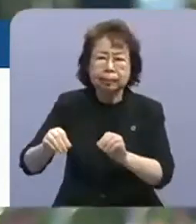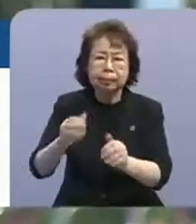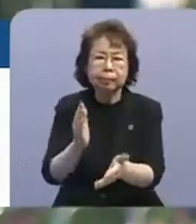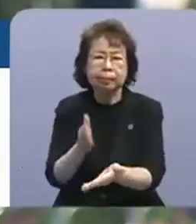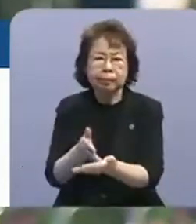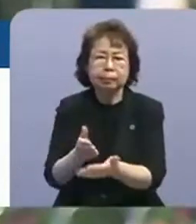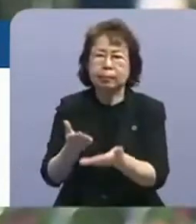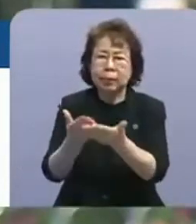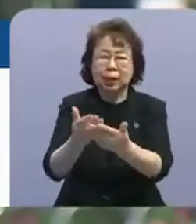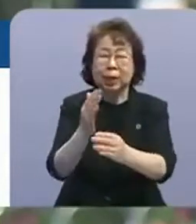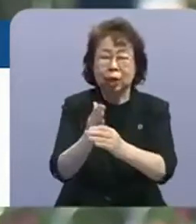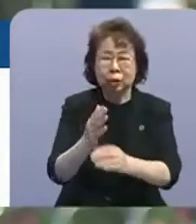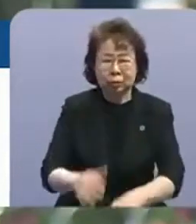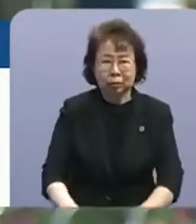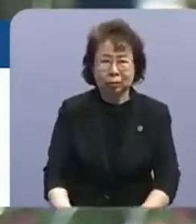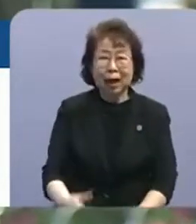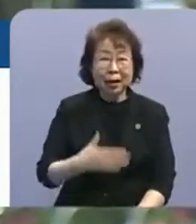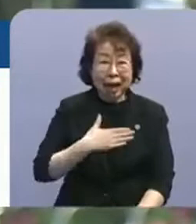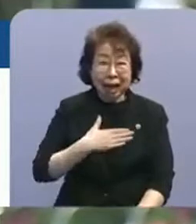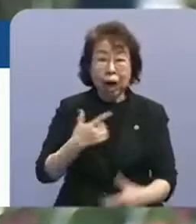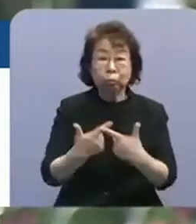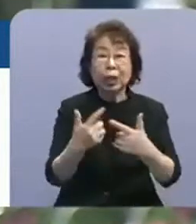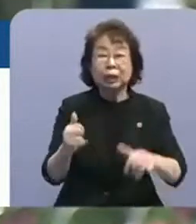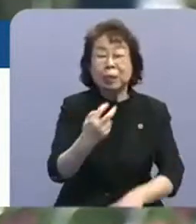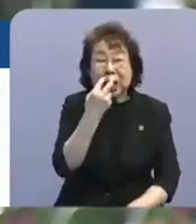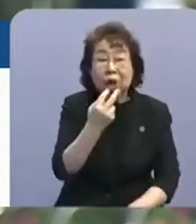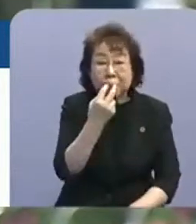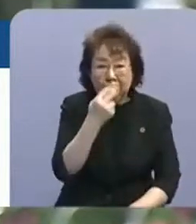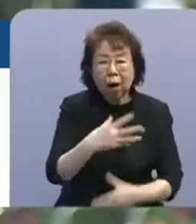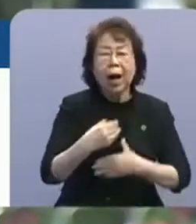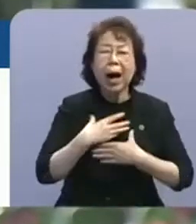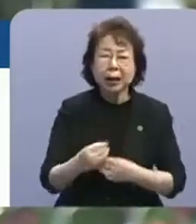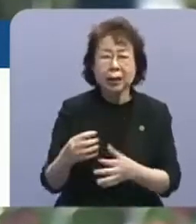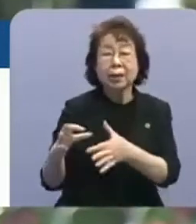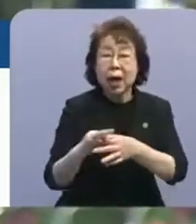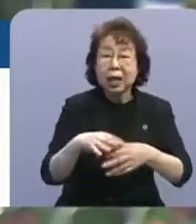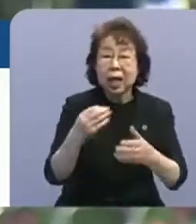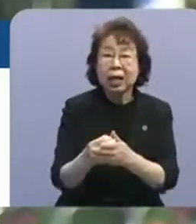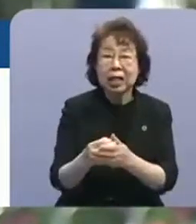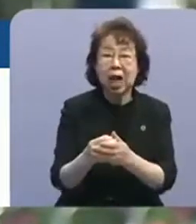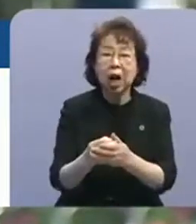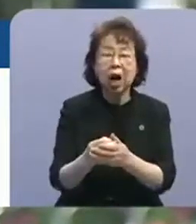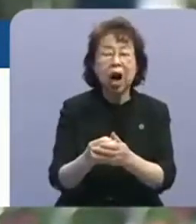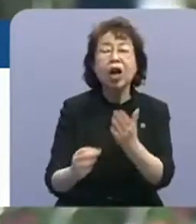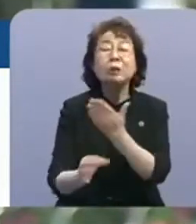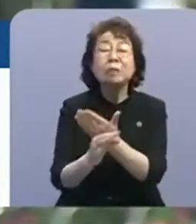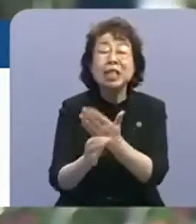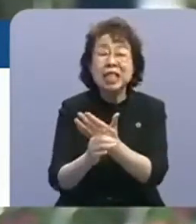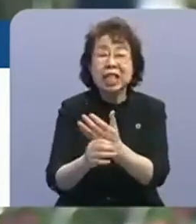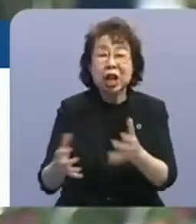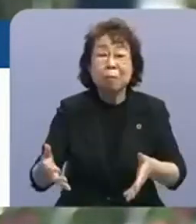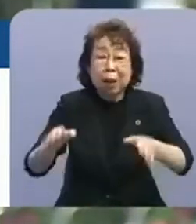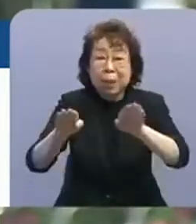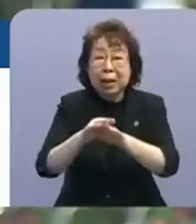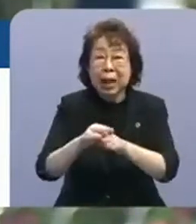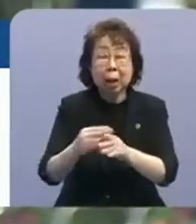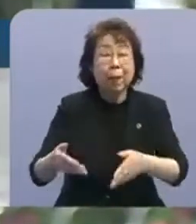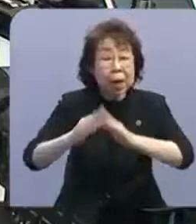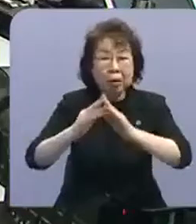촉구합니다. 저는 부산 시민의 생명과 안전이 걸린 임시 방패장 건립에